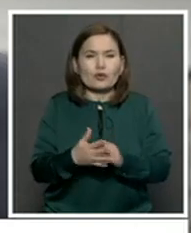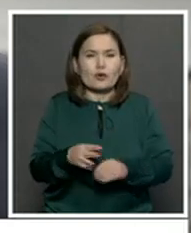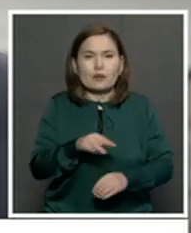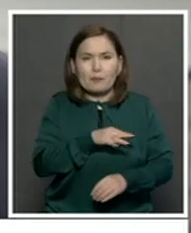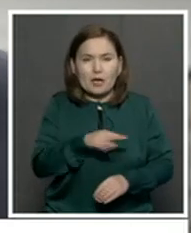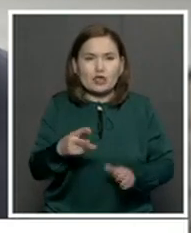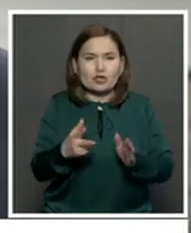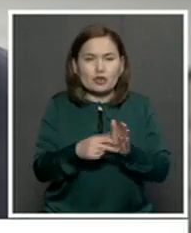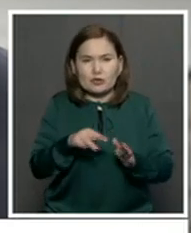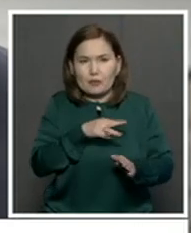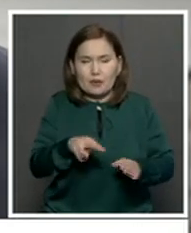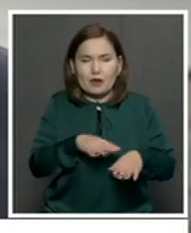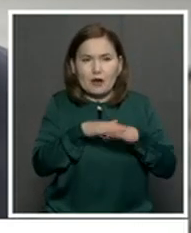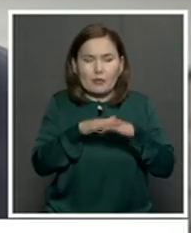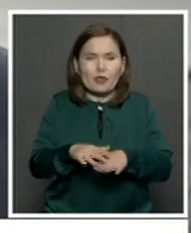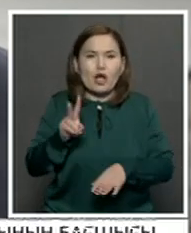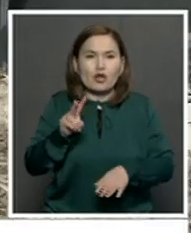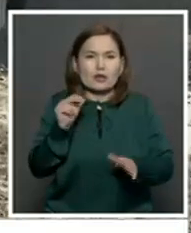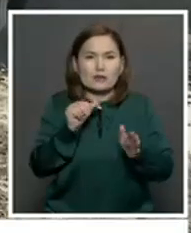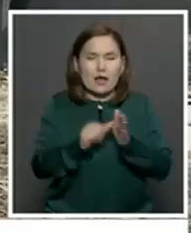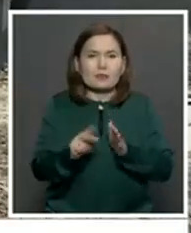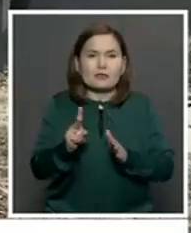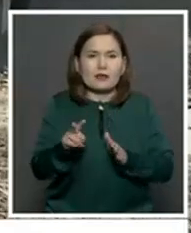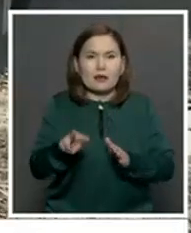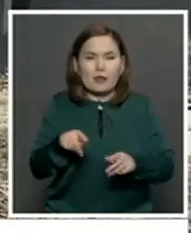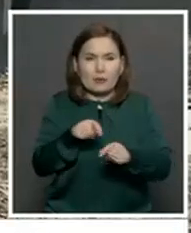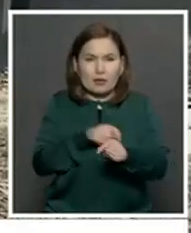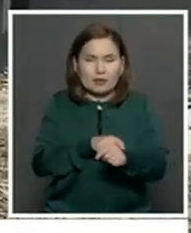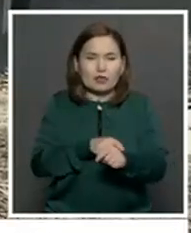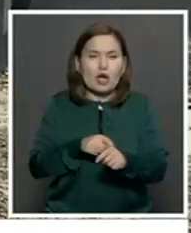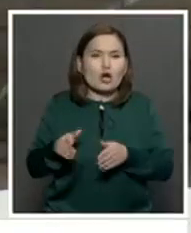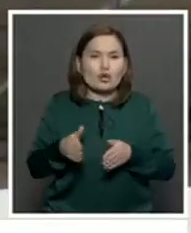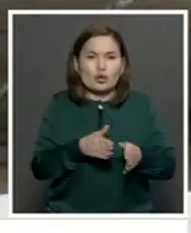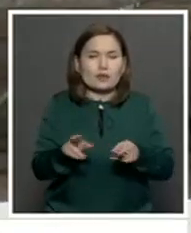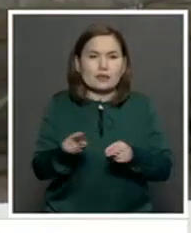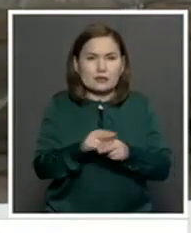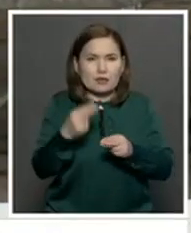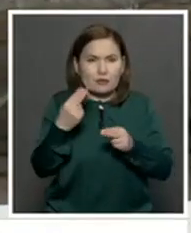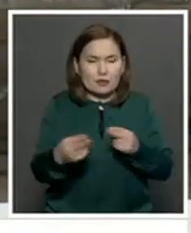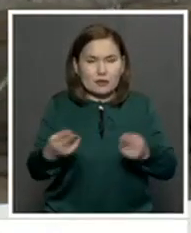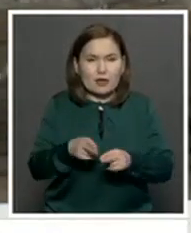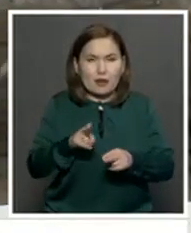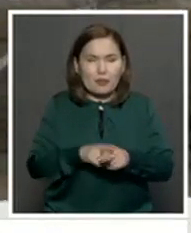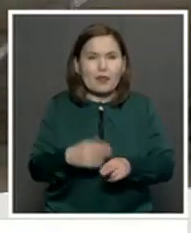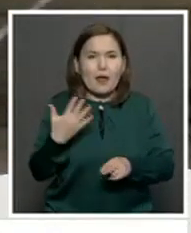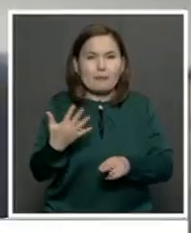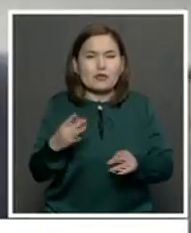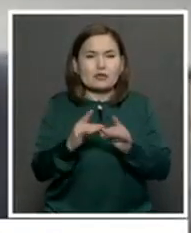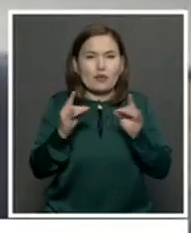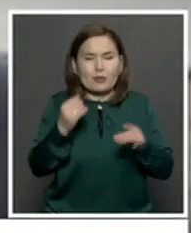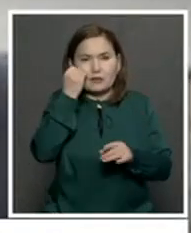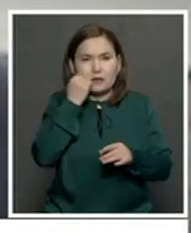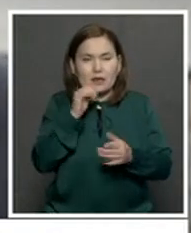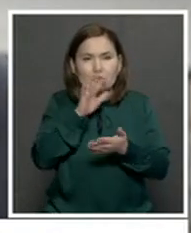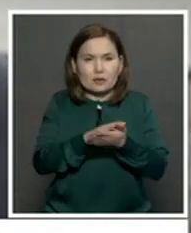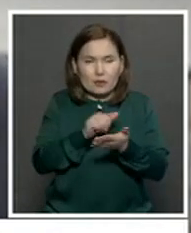тұр. Бұған 260 километр жол салыну керек. Облыстық маңыздағы жолдардан 5 көпір авариялық жағдайда тұрғаны анықталып,